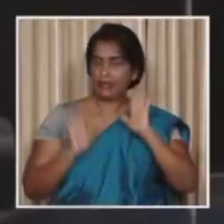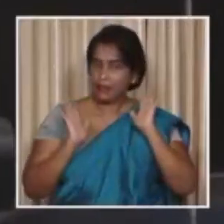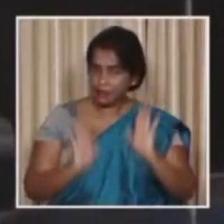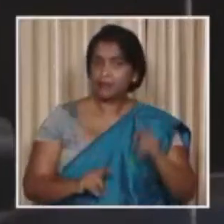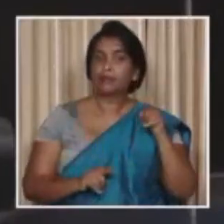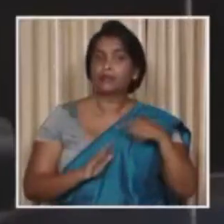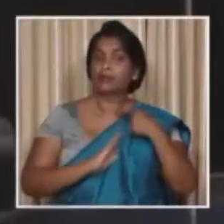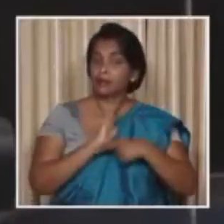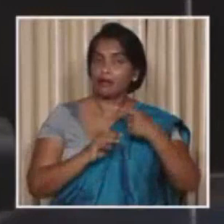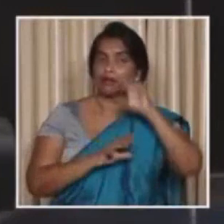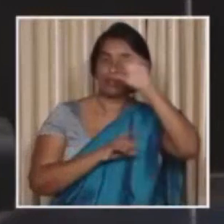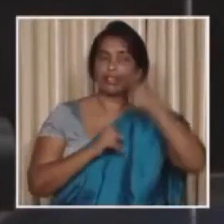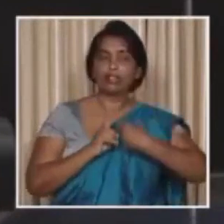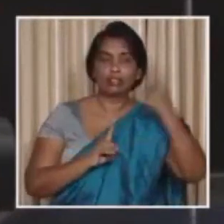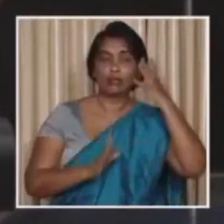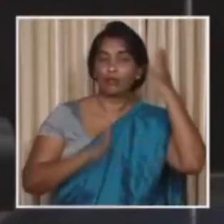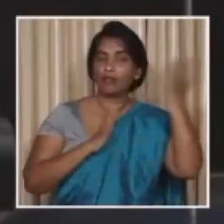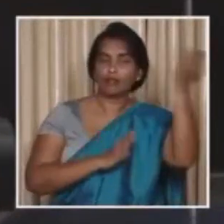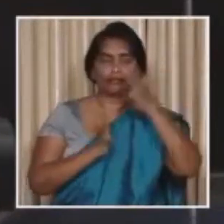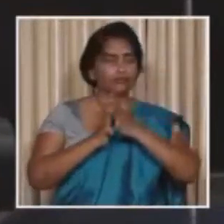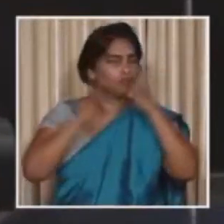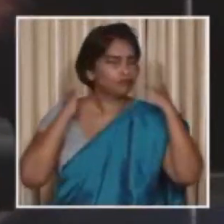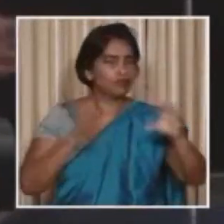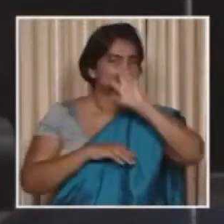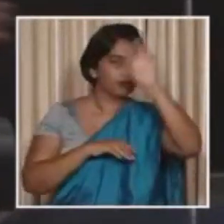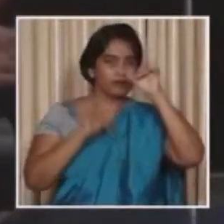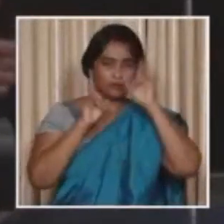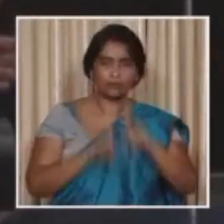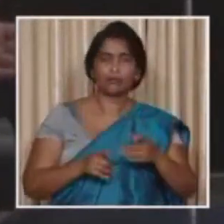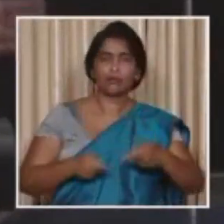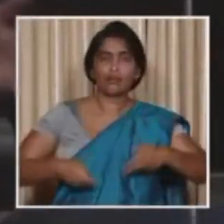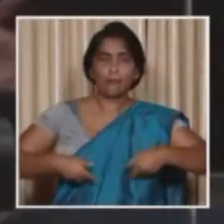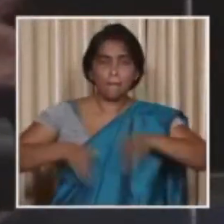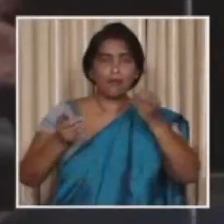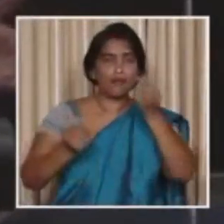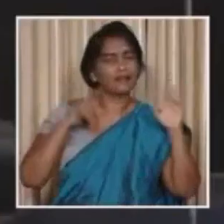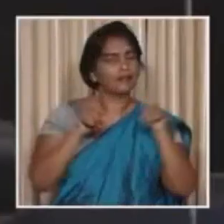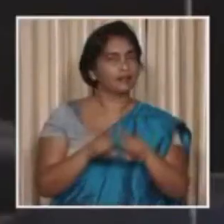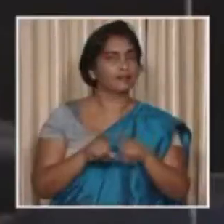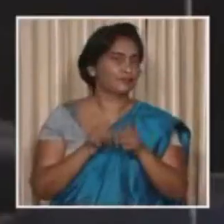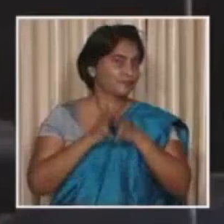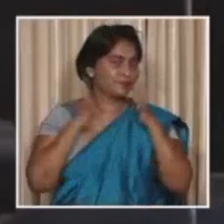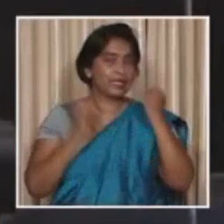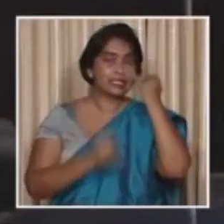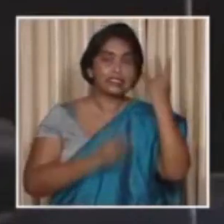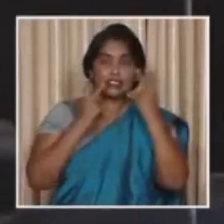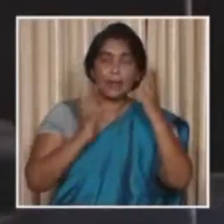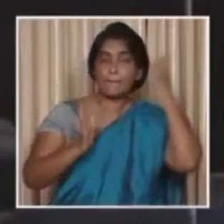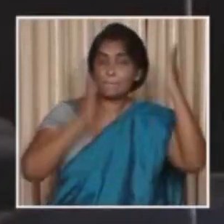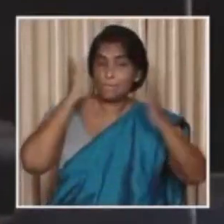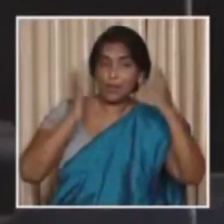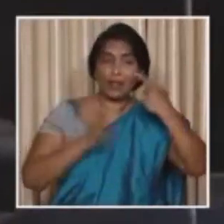එහෙම තමයි රටවල් දියුණු වෙන්නේ බලන්නකෝ ලෝකේ ගොඩක් රටවල් වල මේ වගේ ස්ට්‍රීට් ෆුඩ් මාකට් තියෙනවා හැන්දෑවට සිංගප්පූරුවේ